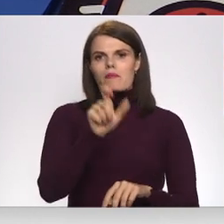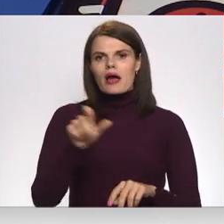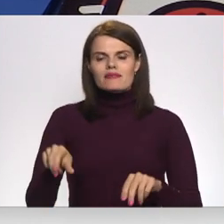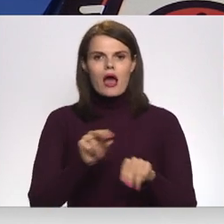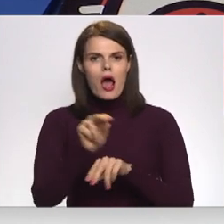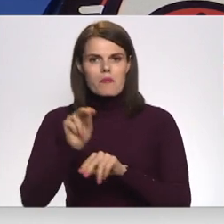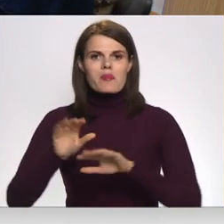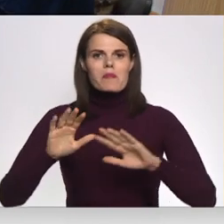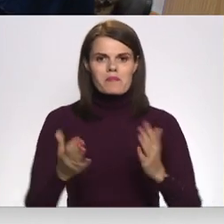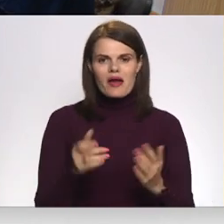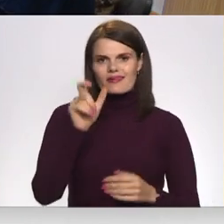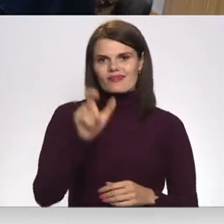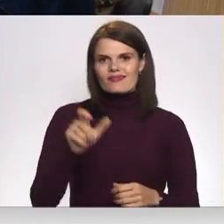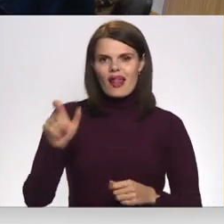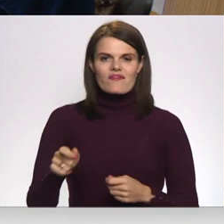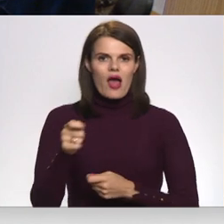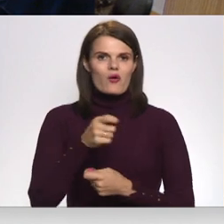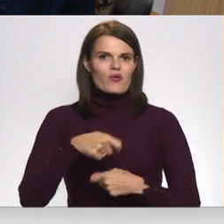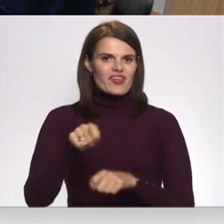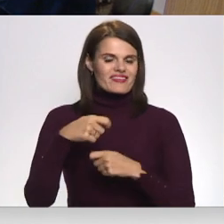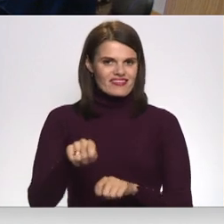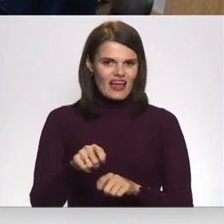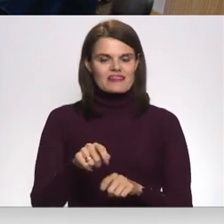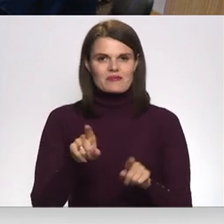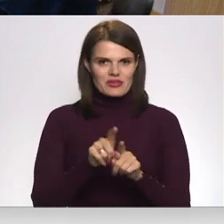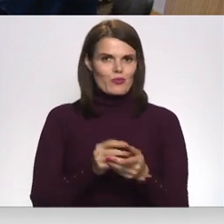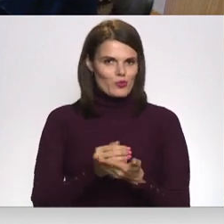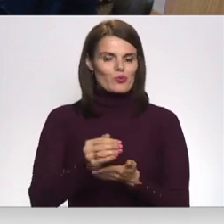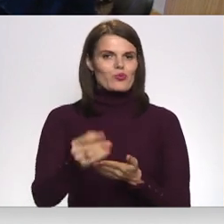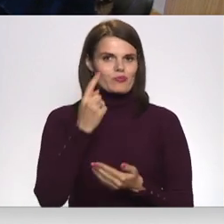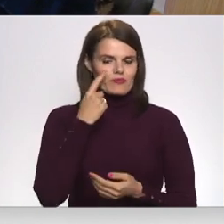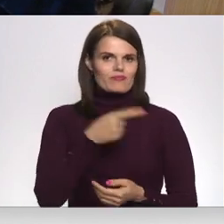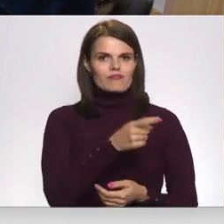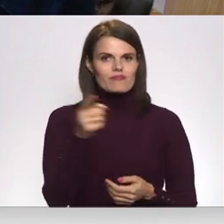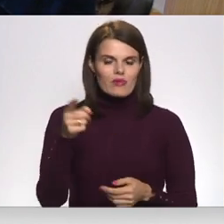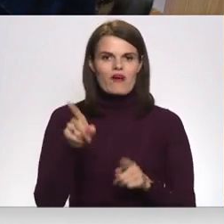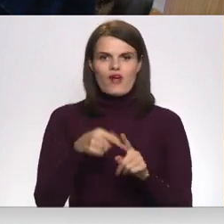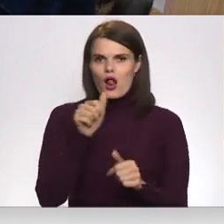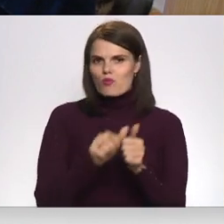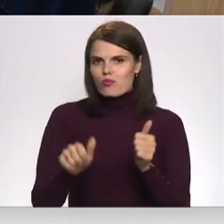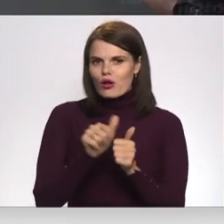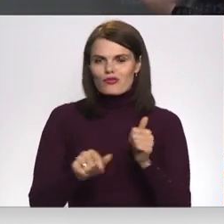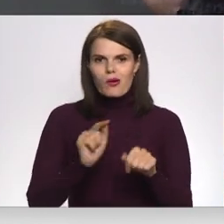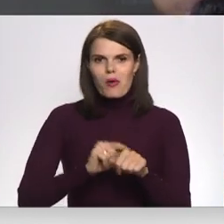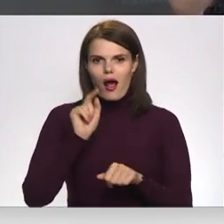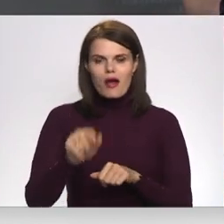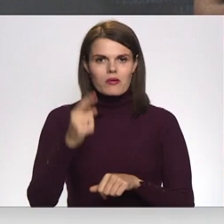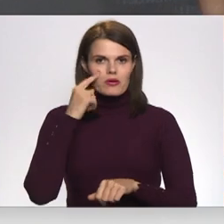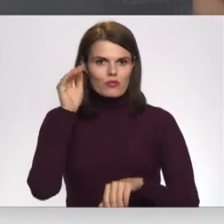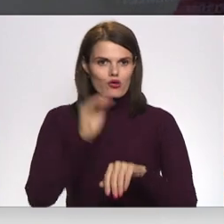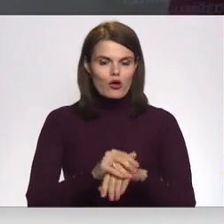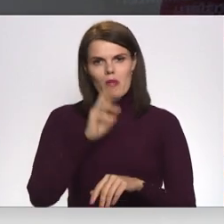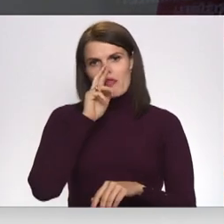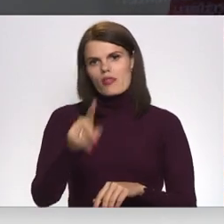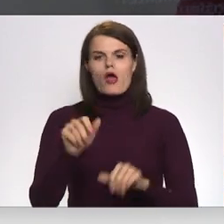tomēr cilvēku tirdzniecību pilnībā tie nav ļāvuši izskaust. Turklāt arvien biežāk pārkāpumus konstatē arī